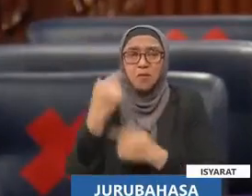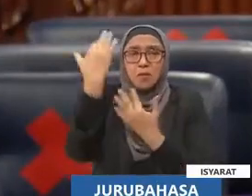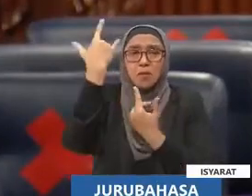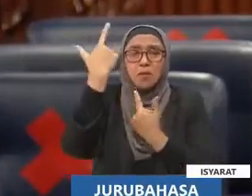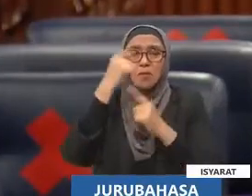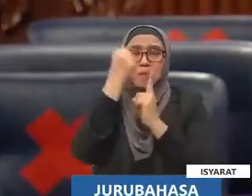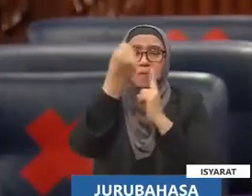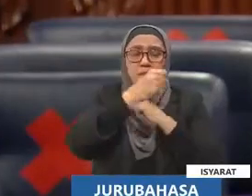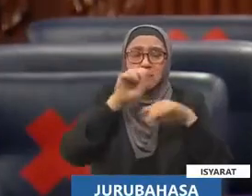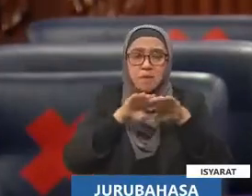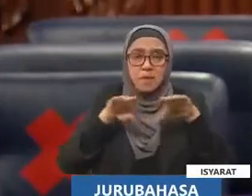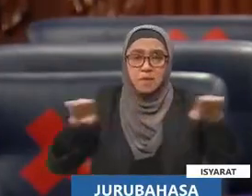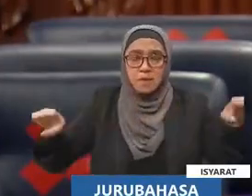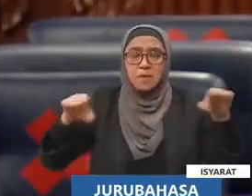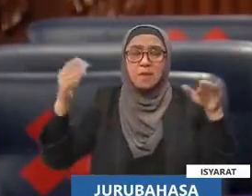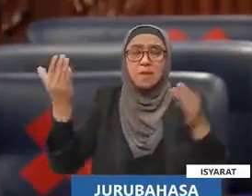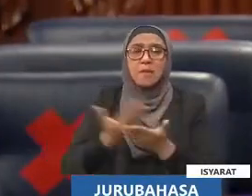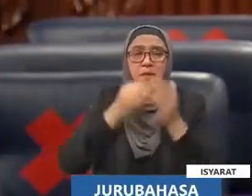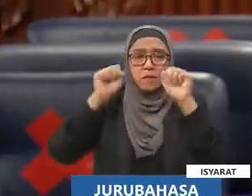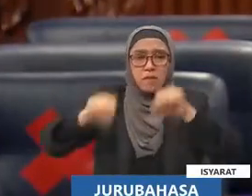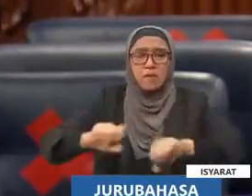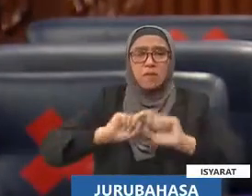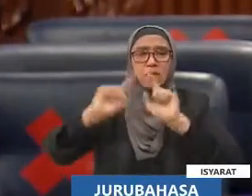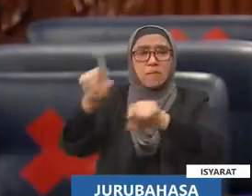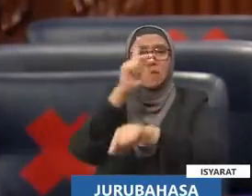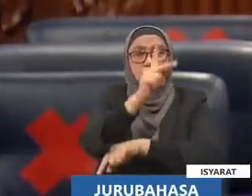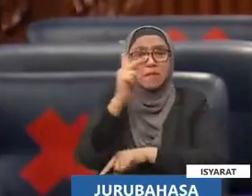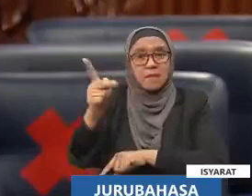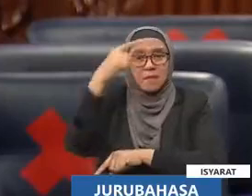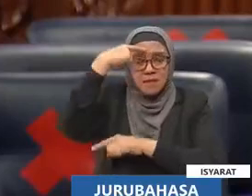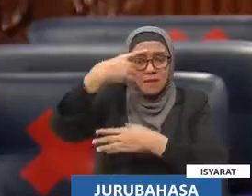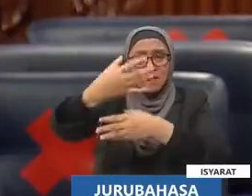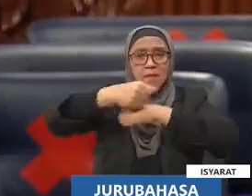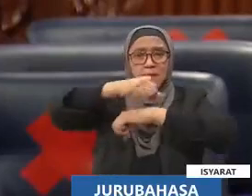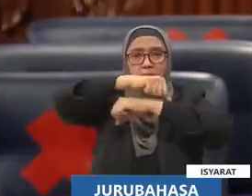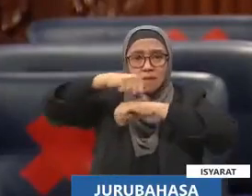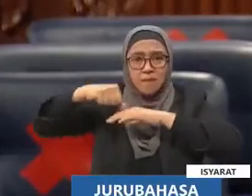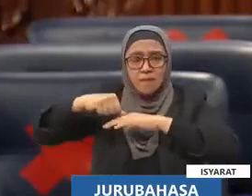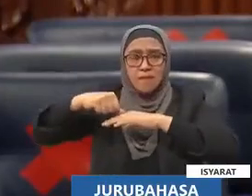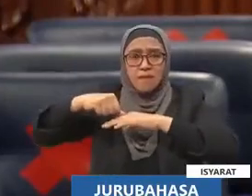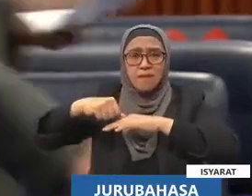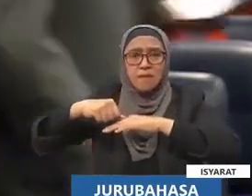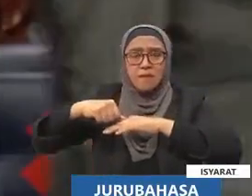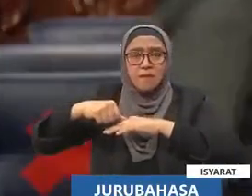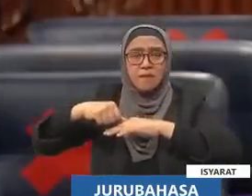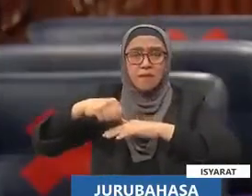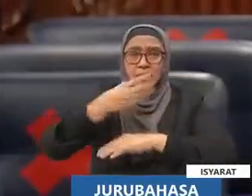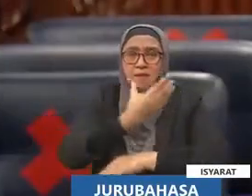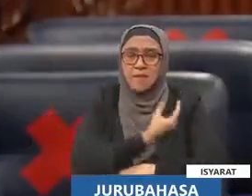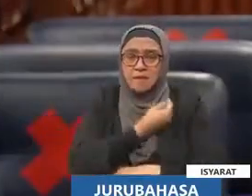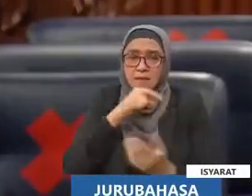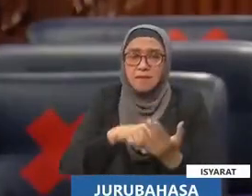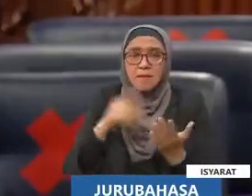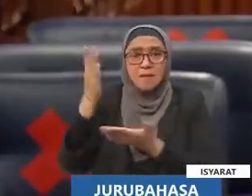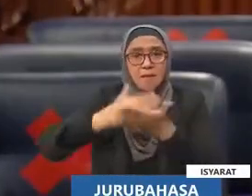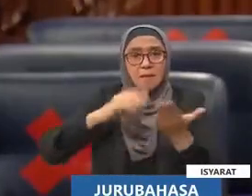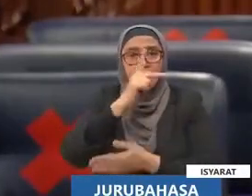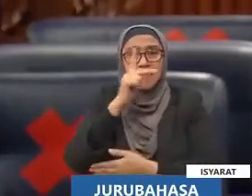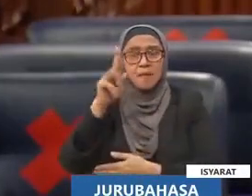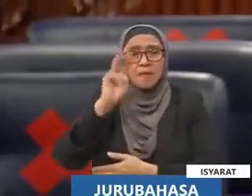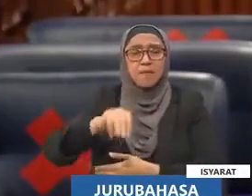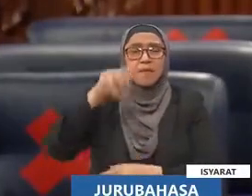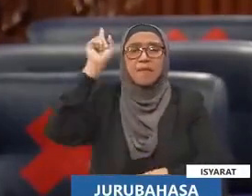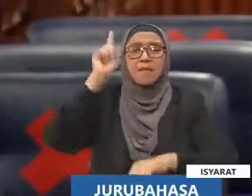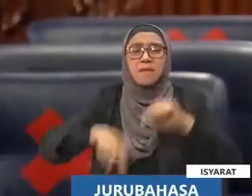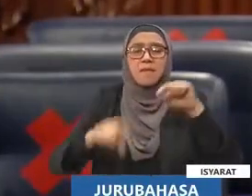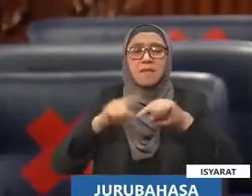tanpa ruh boleh berdiri ke kota Kinabalu untuk mendapatkan pembedahan encok Rasti pihaknya cm tak tampak memintakan